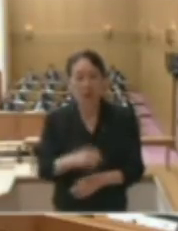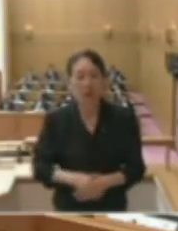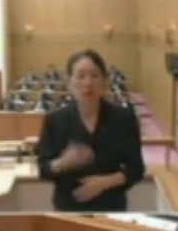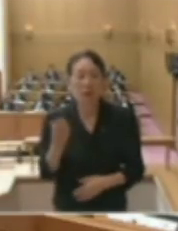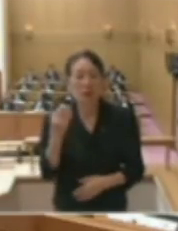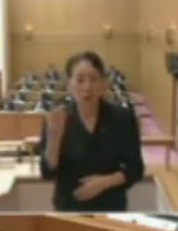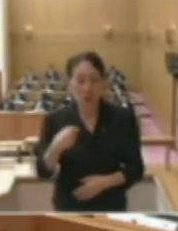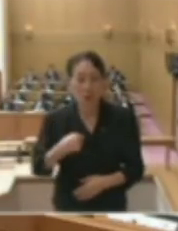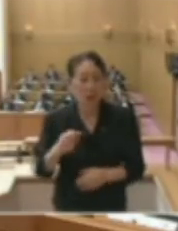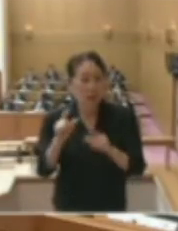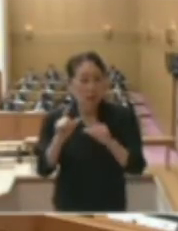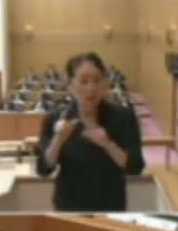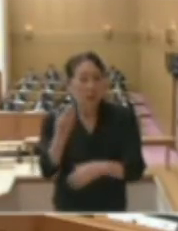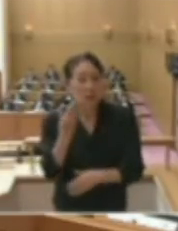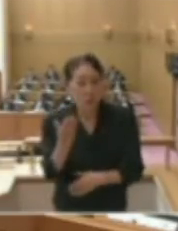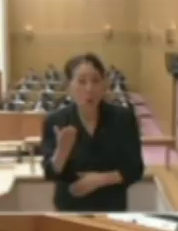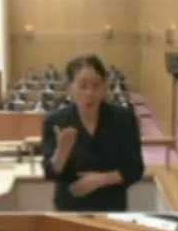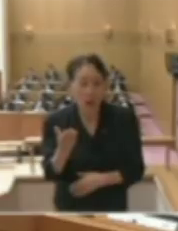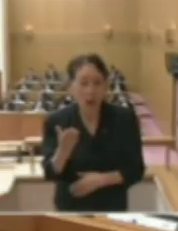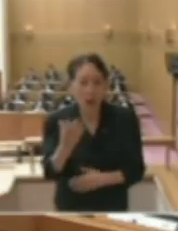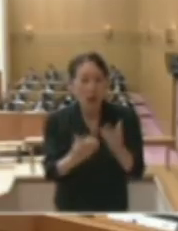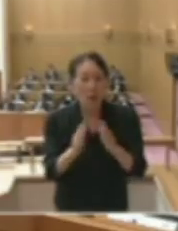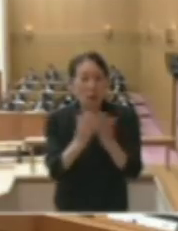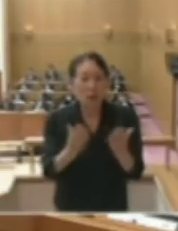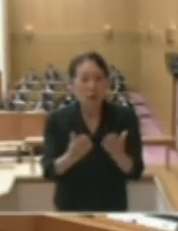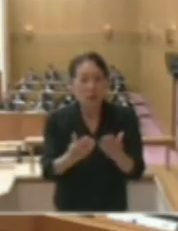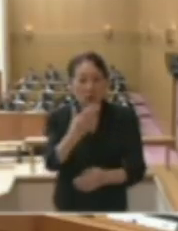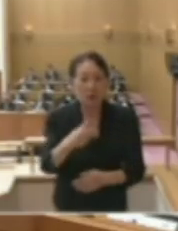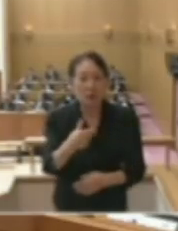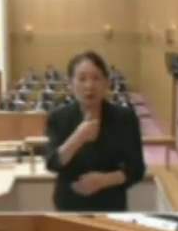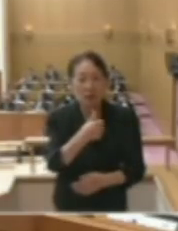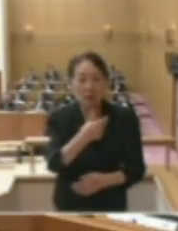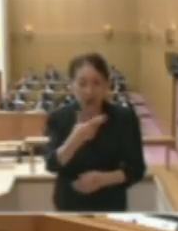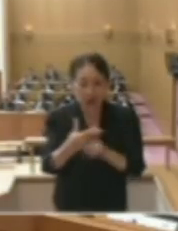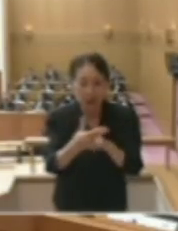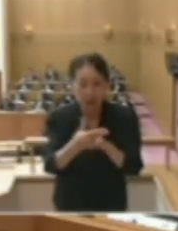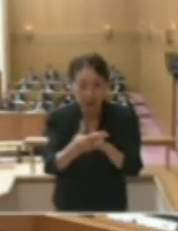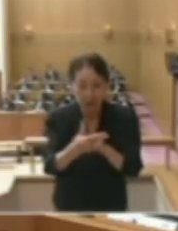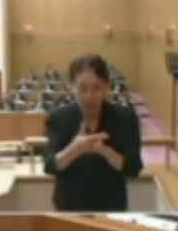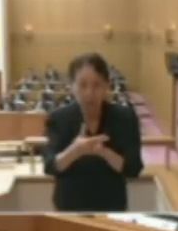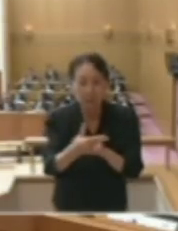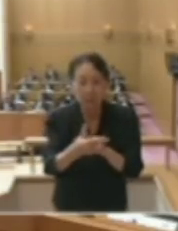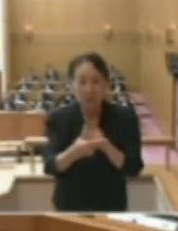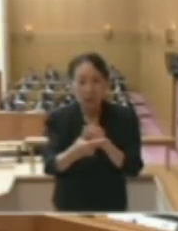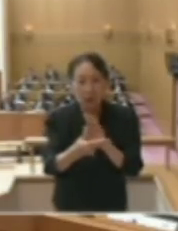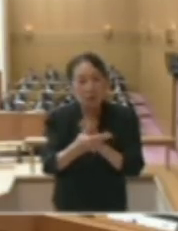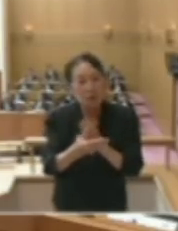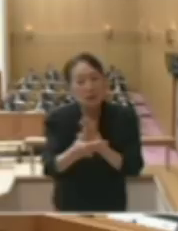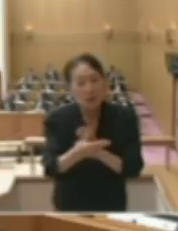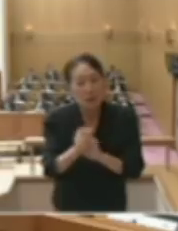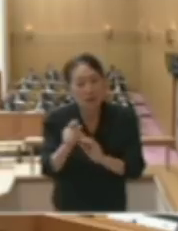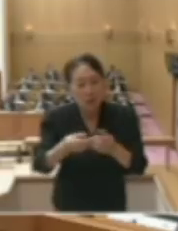の私の質問は、森本真治氏に対する信頼と同氏の実績とは具体的に何でしょう